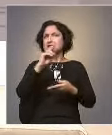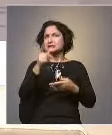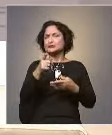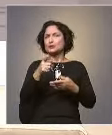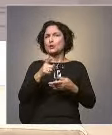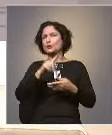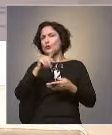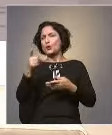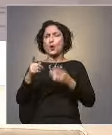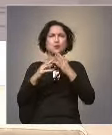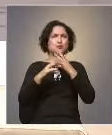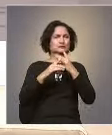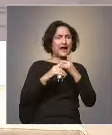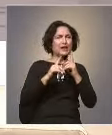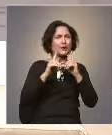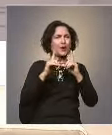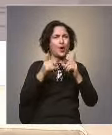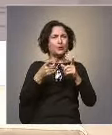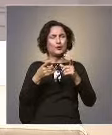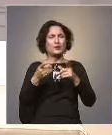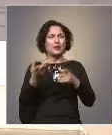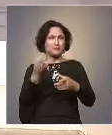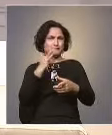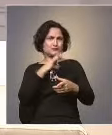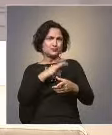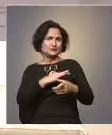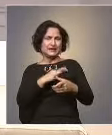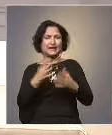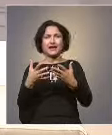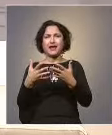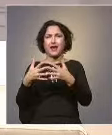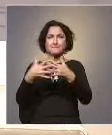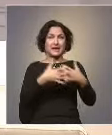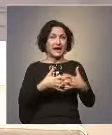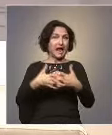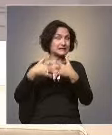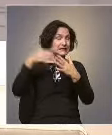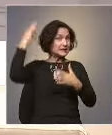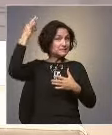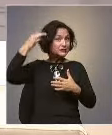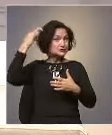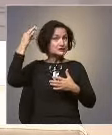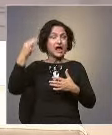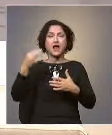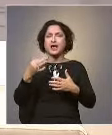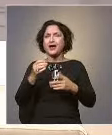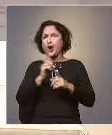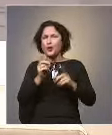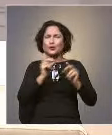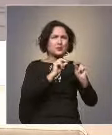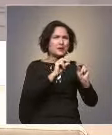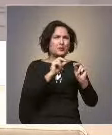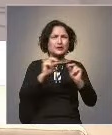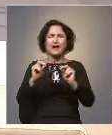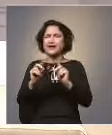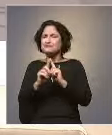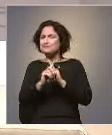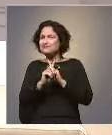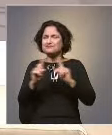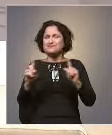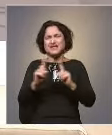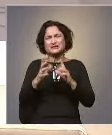стане велик музикант в Америка и преподава с нелюбов музика в едно училище, се оказва пред зазидан, любимия